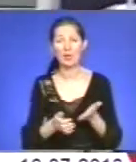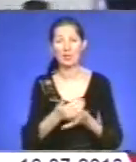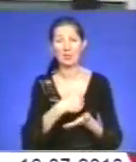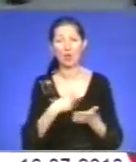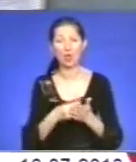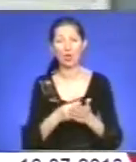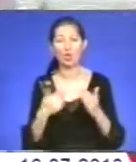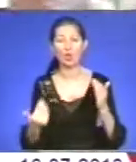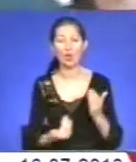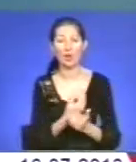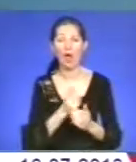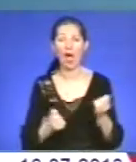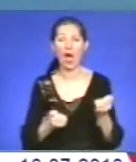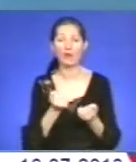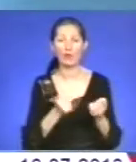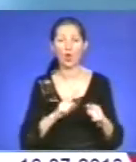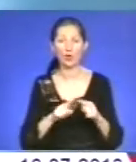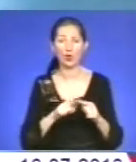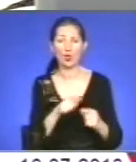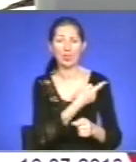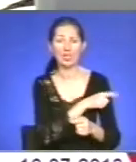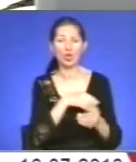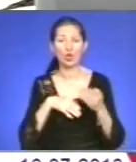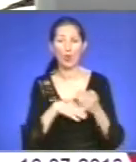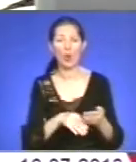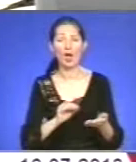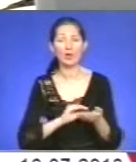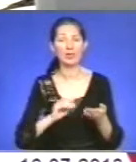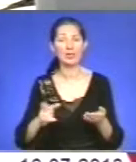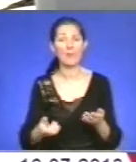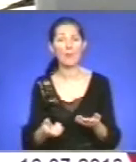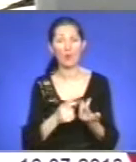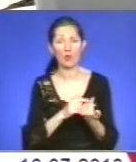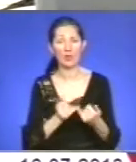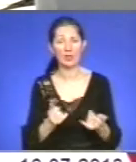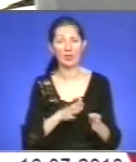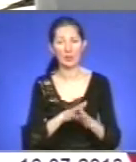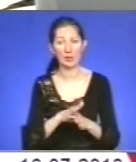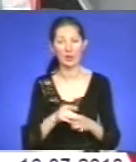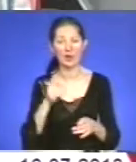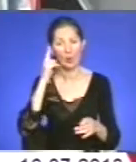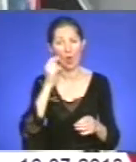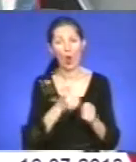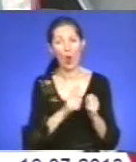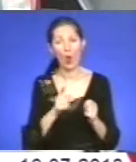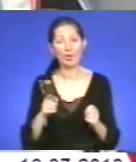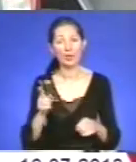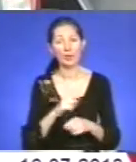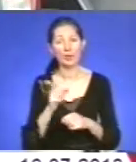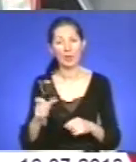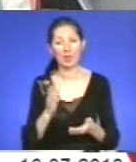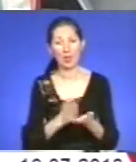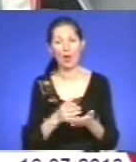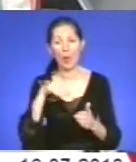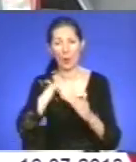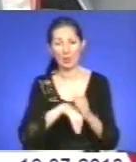на нове авто швидкої медичної допомоги. Журналісти підрахували, для реалізації задуманого кожен тернополянин мав покласти у скриньку